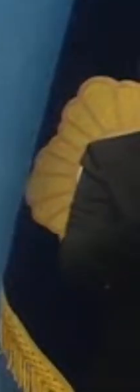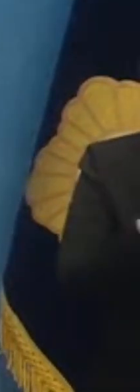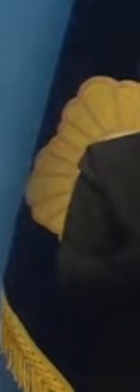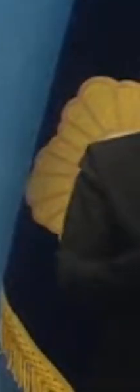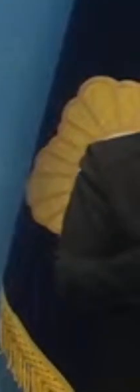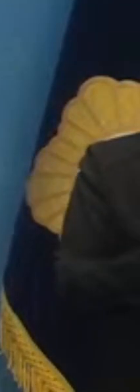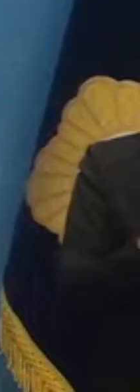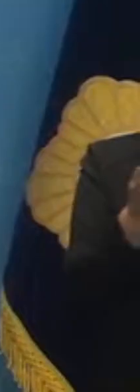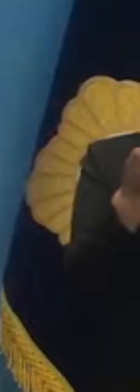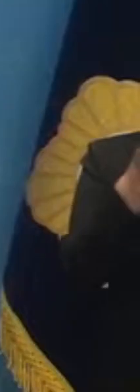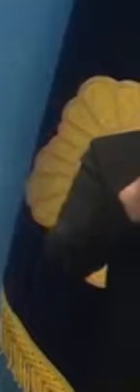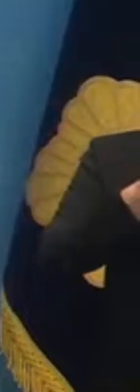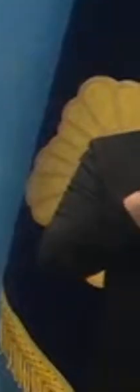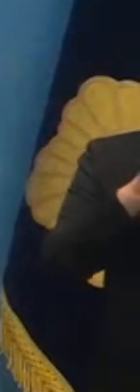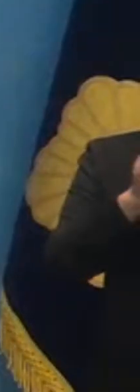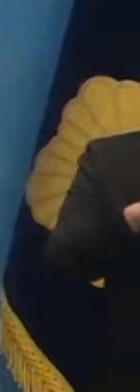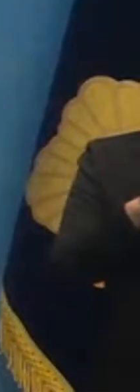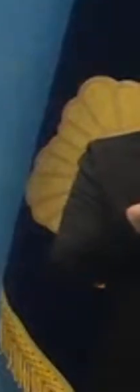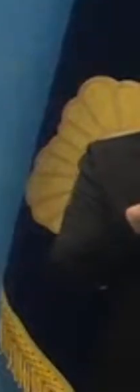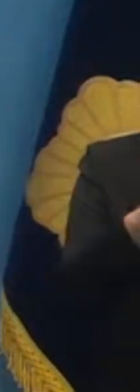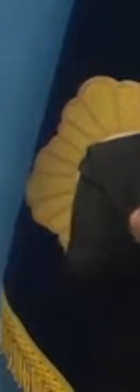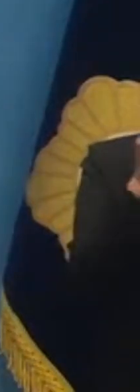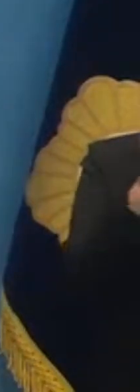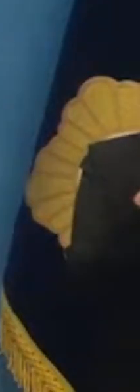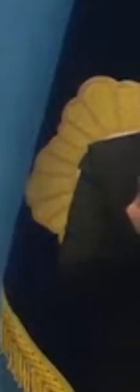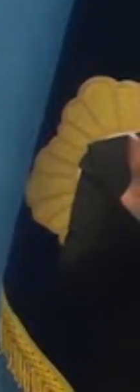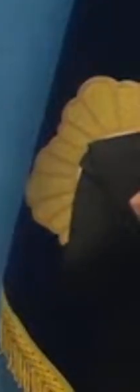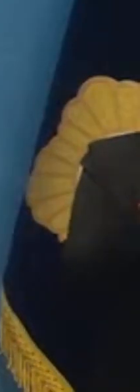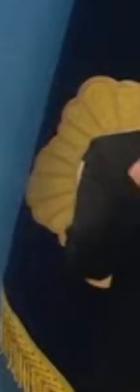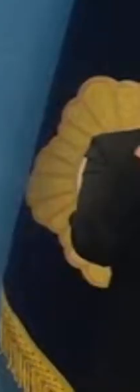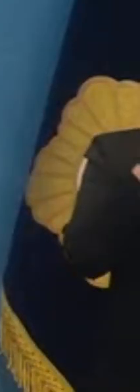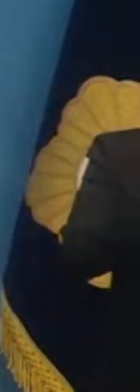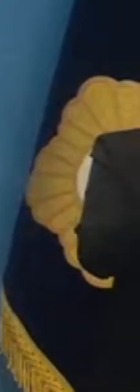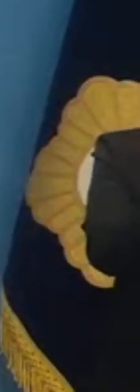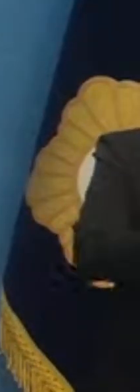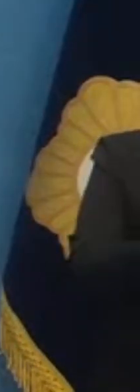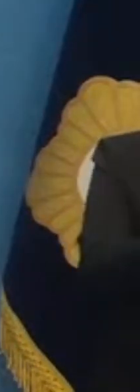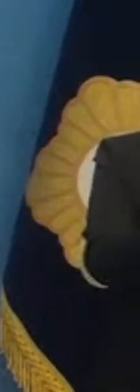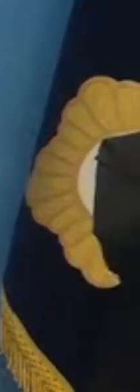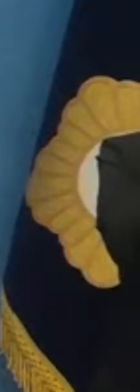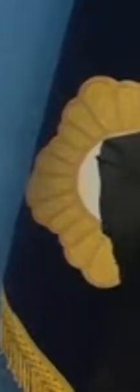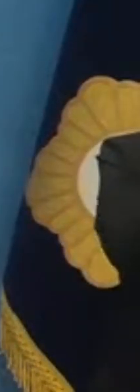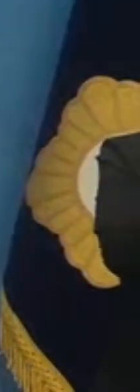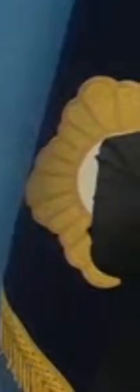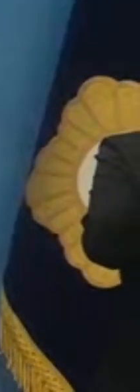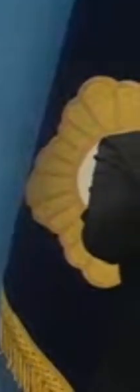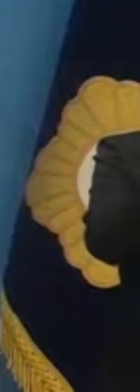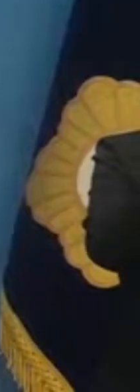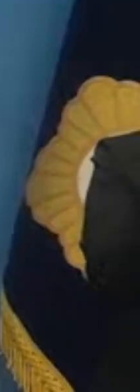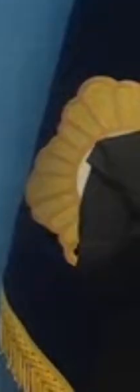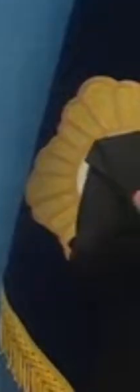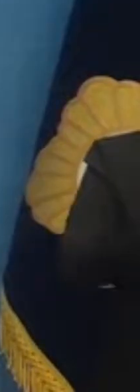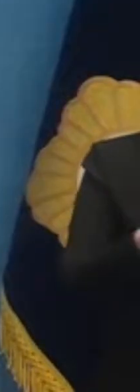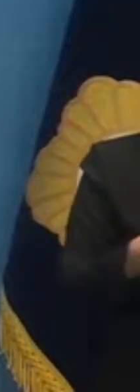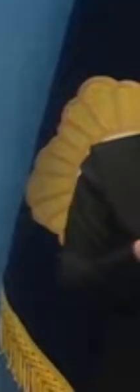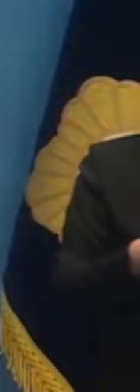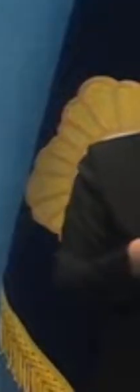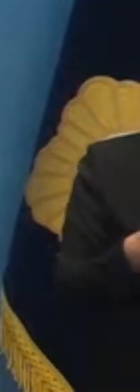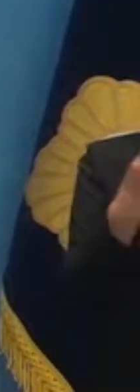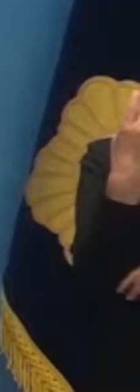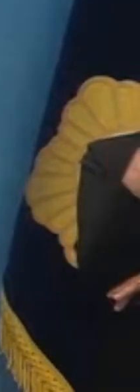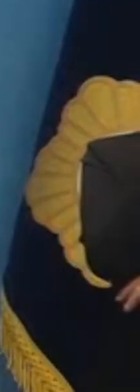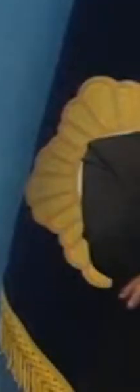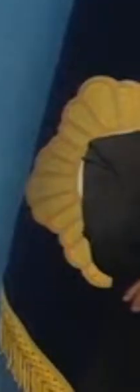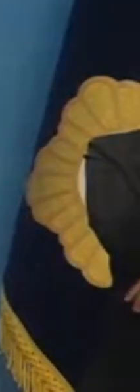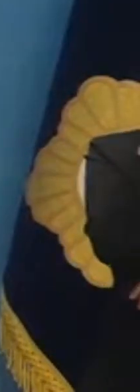전환시킨 정책 성과를 설명하던 중 커피 한 잔 팔면 8,000원에서 만원 받을 수 있는데 원가가